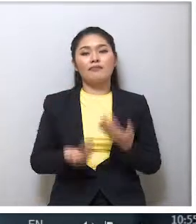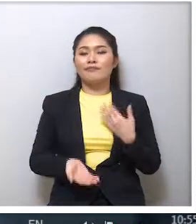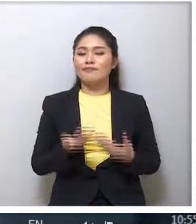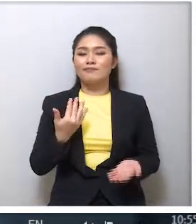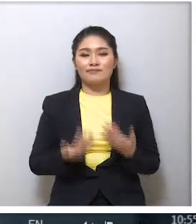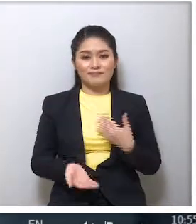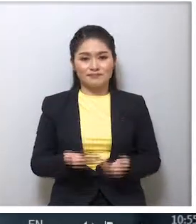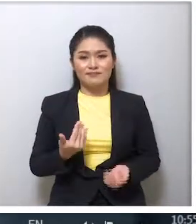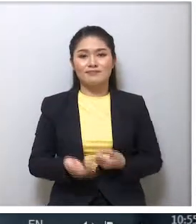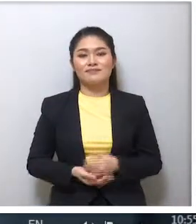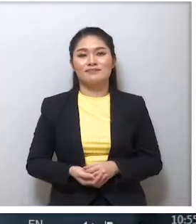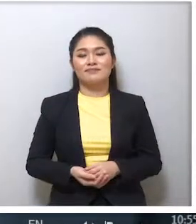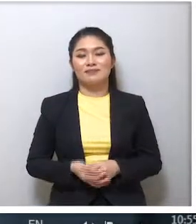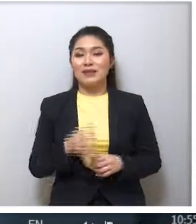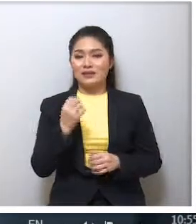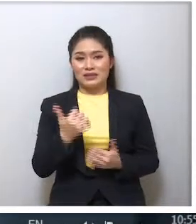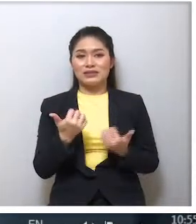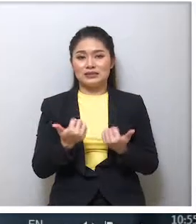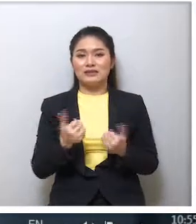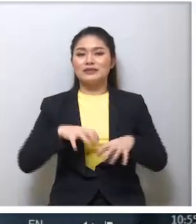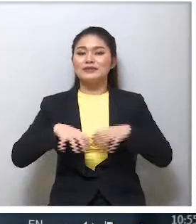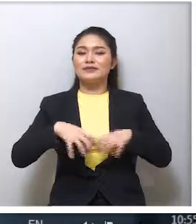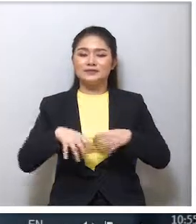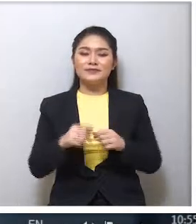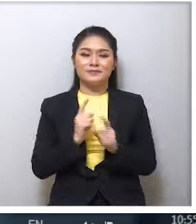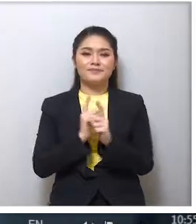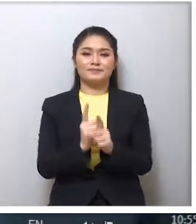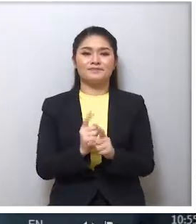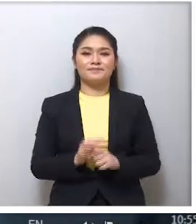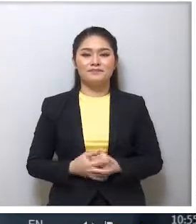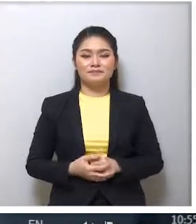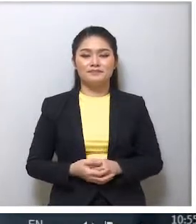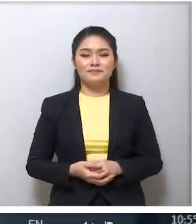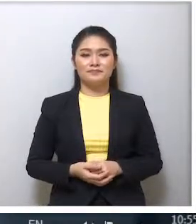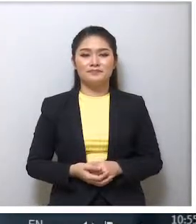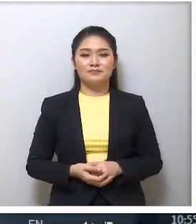ะครับตอนนี้ให้เราจัดให้ได้ประมาณนี้